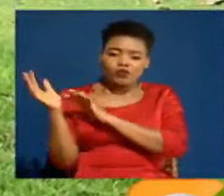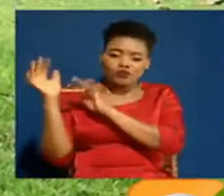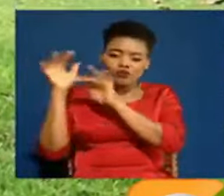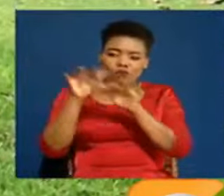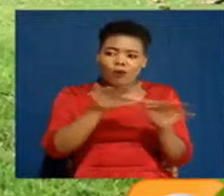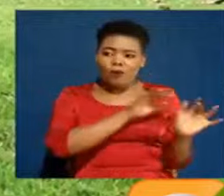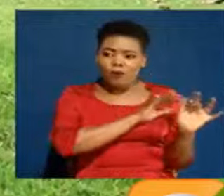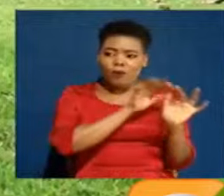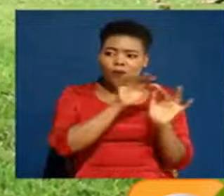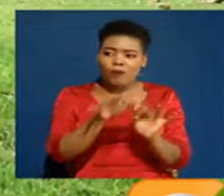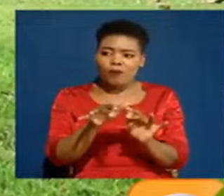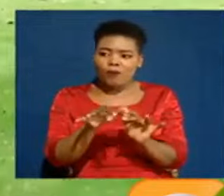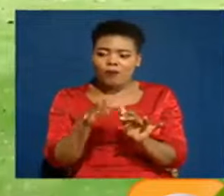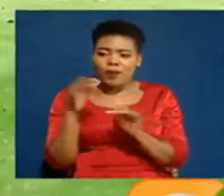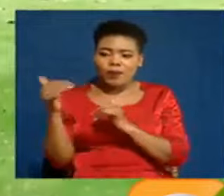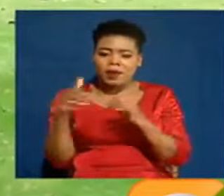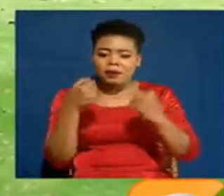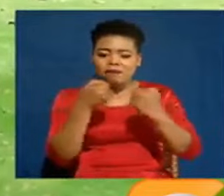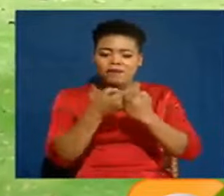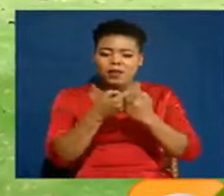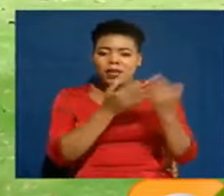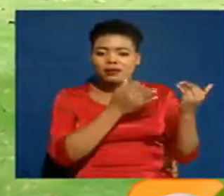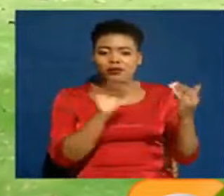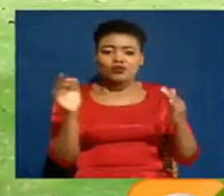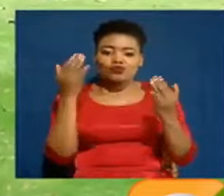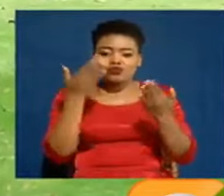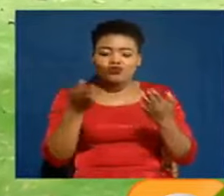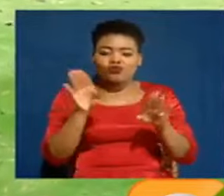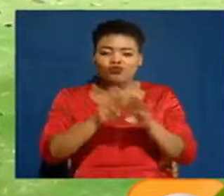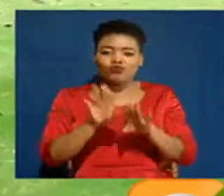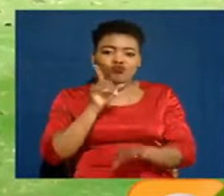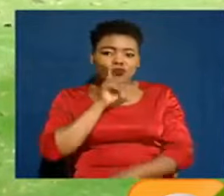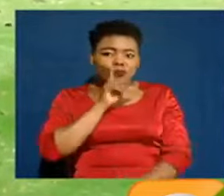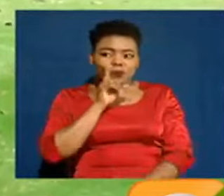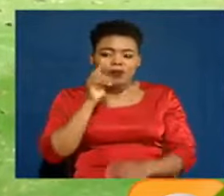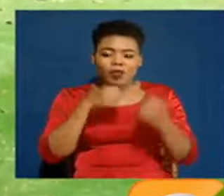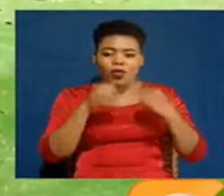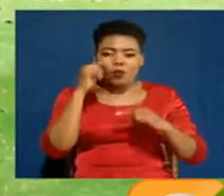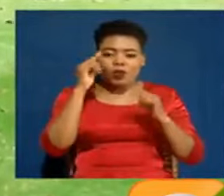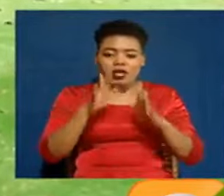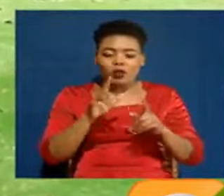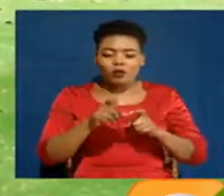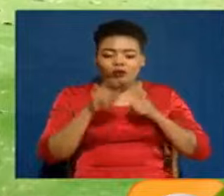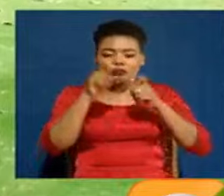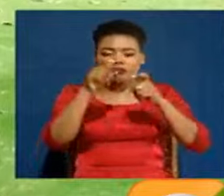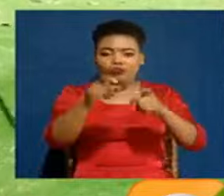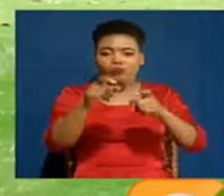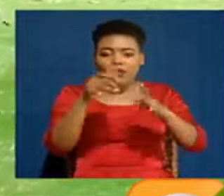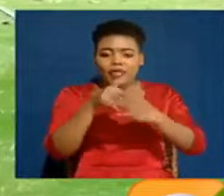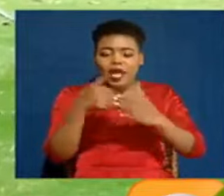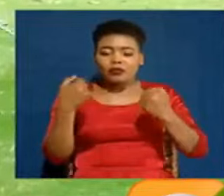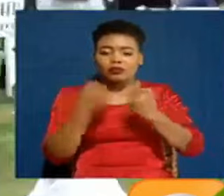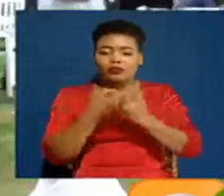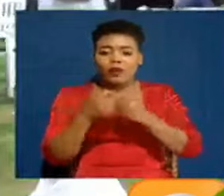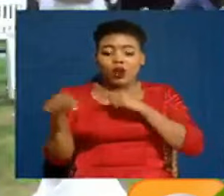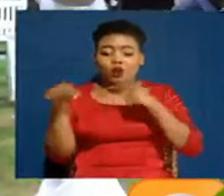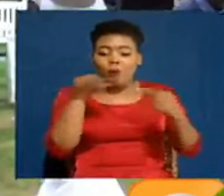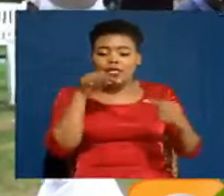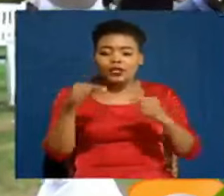ya View Travel unatarajiwa kumalizika kesho, ambapo mshindi atatuzwa. Shindano hilo ufanyika mara moja kwa mwaka kama njia